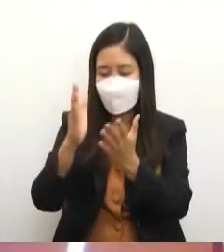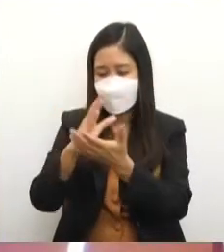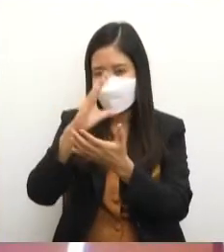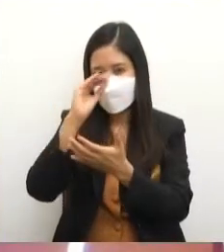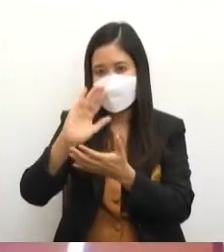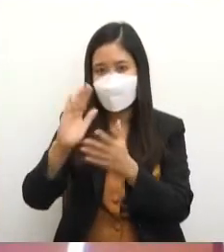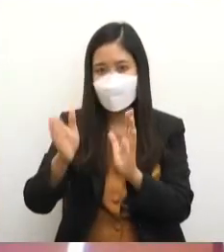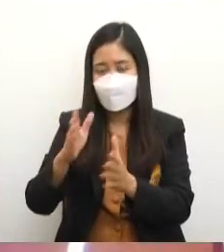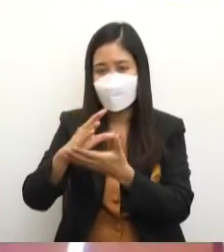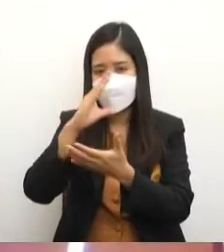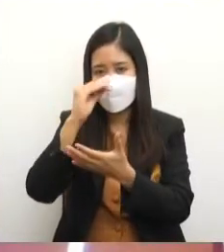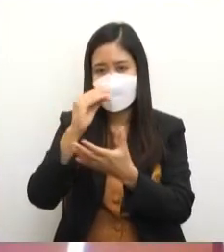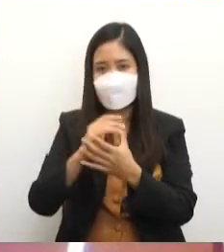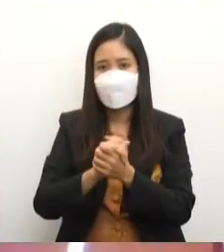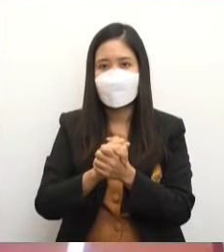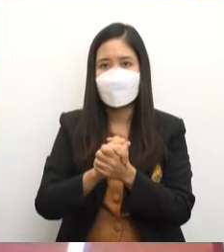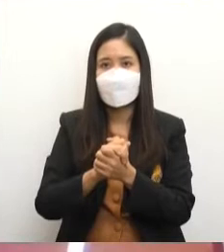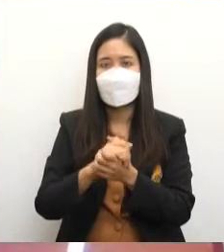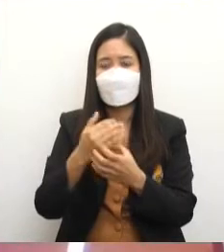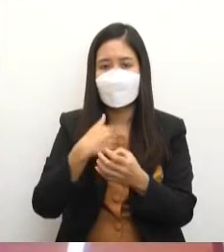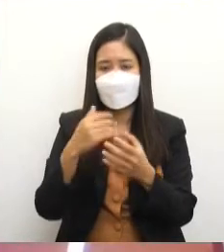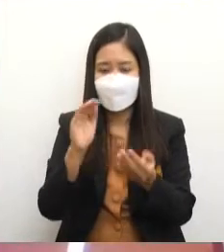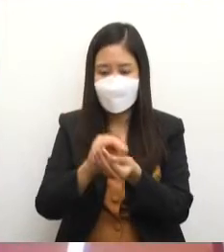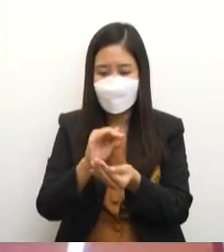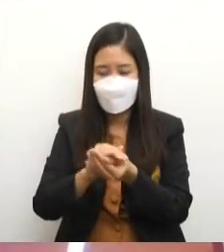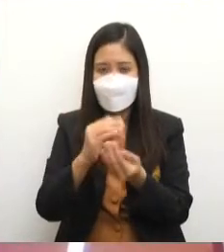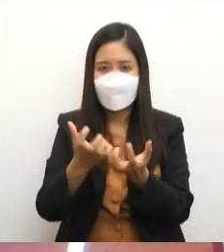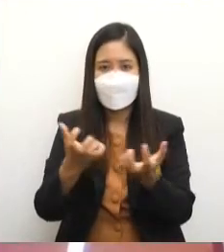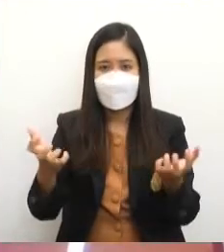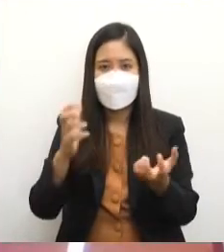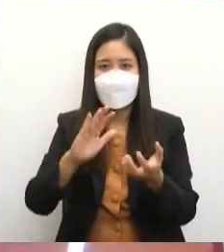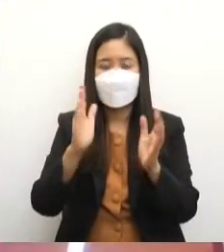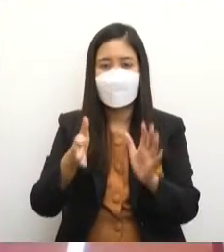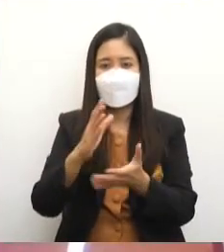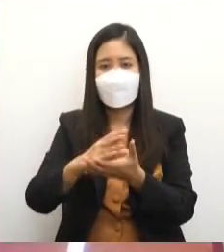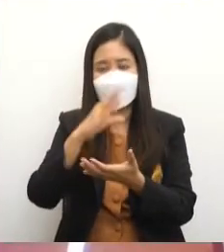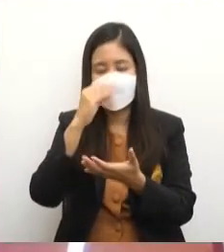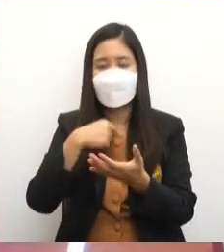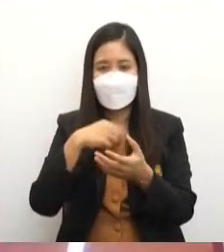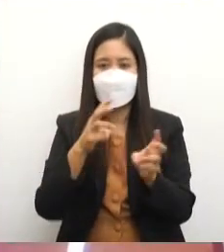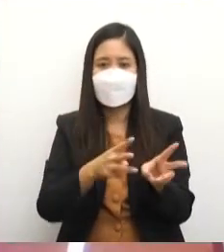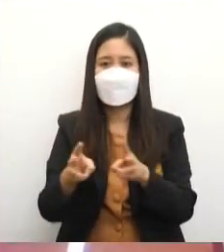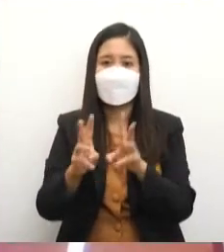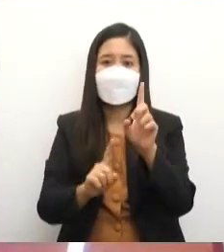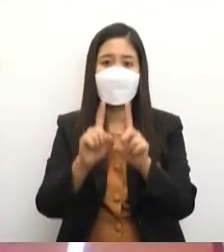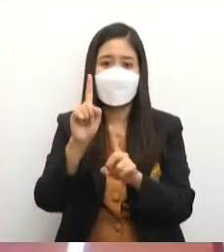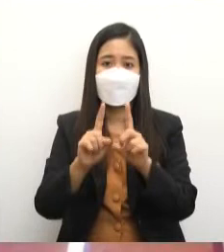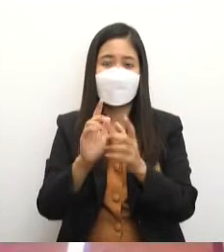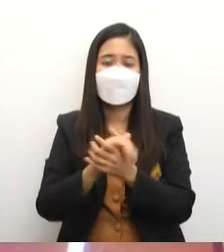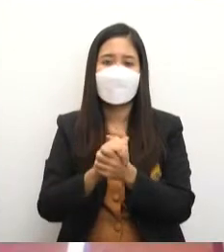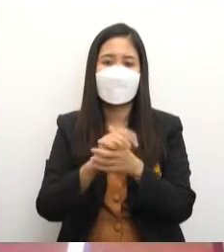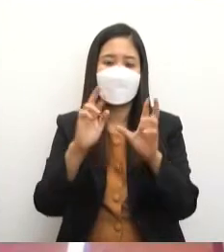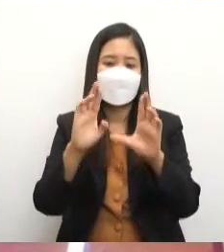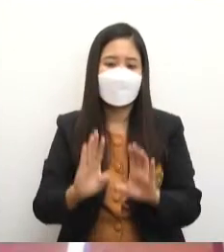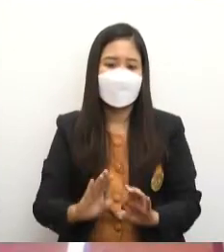ประเมินในด้านของแฟ้มสะสมผลงานของนักเรียนนะคะอันนี้คือในส่วนของการประเมินนะคะจากรูปแบบของการจัดการเรียนรู้ที่ก